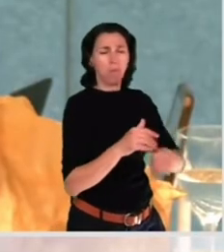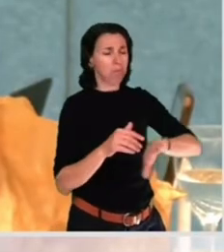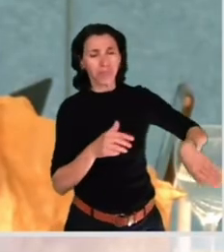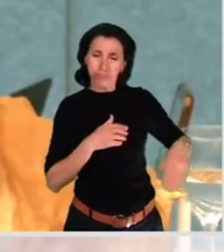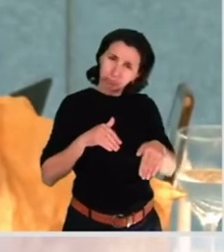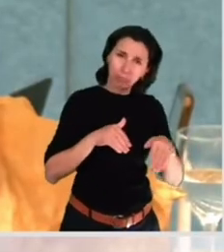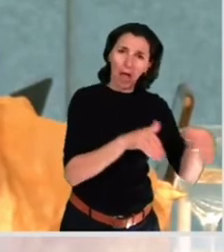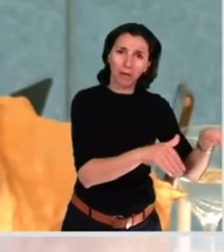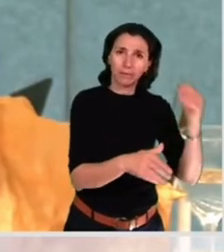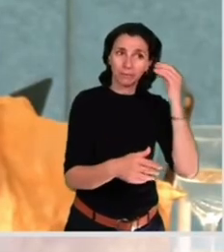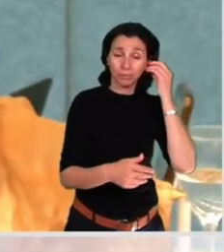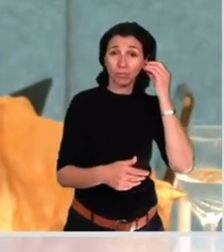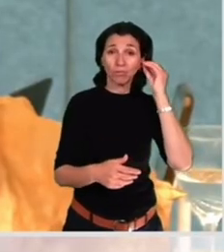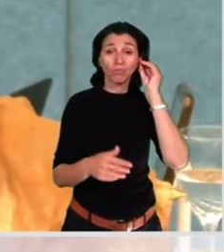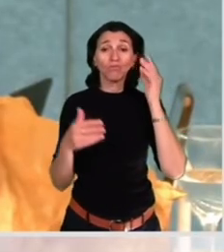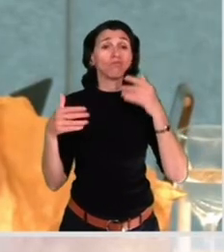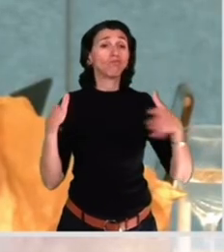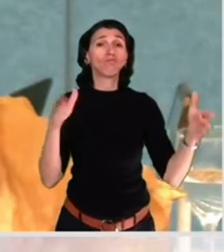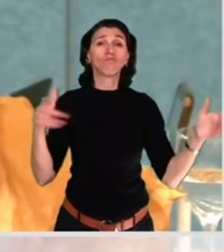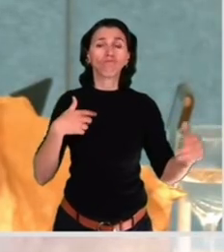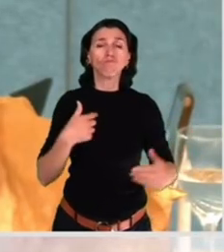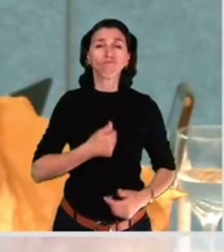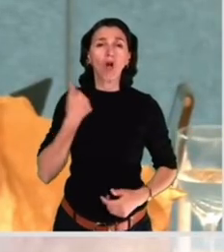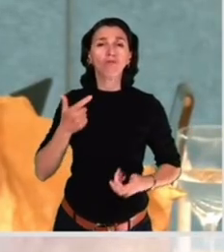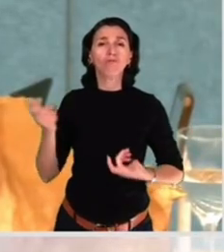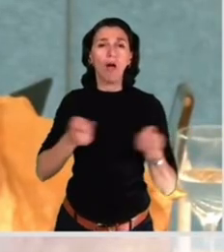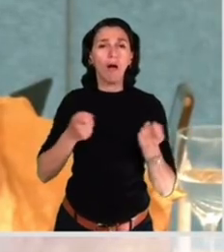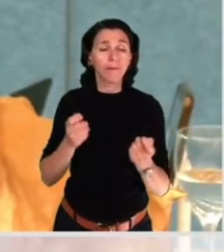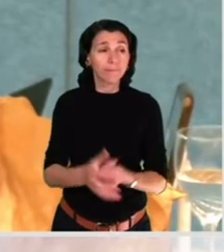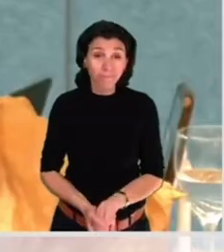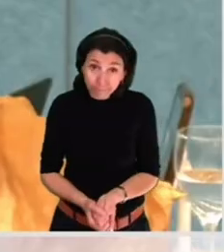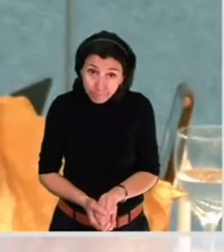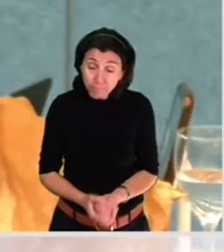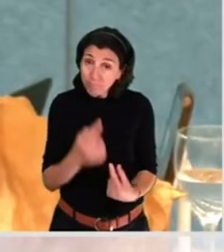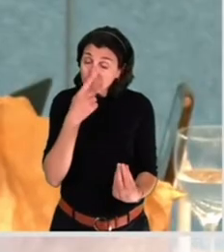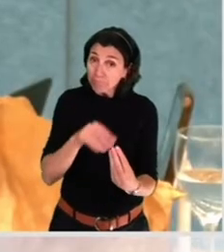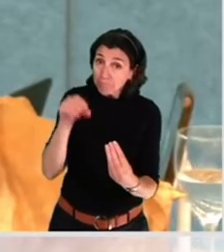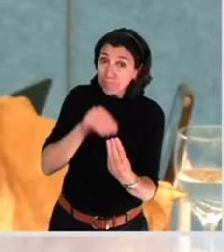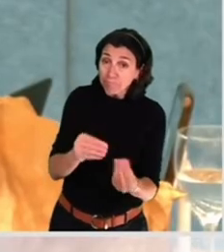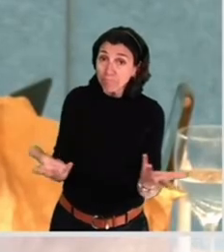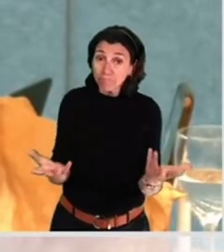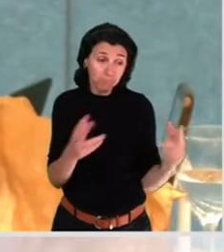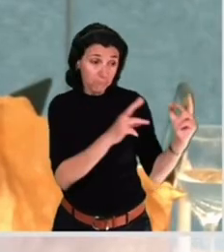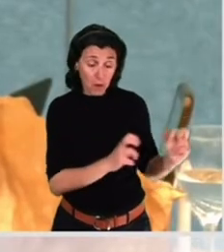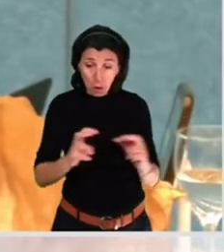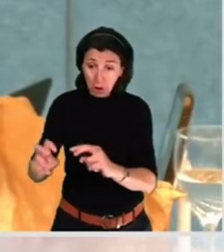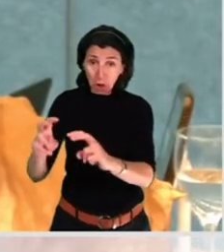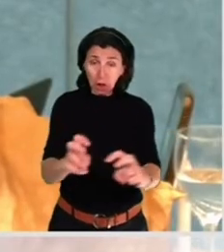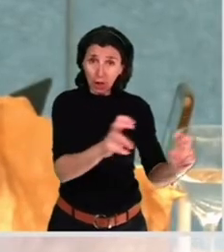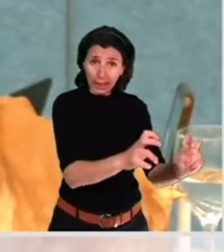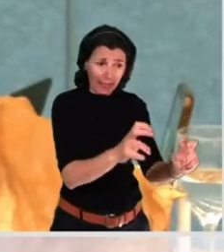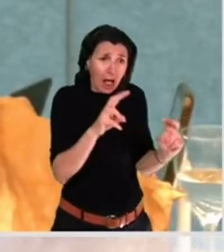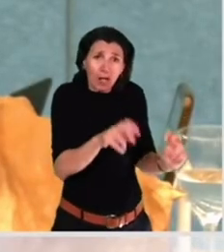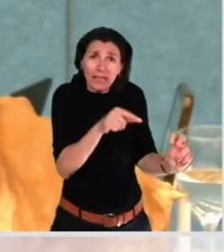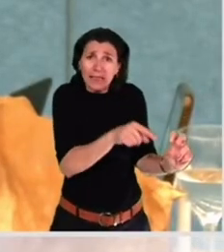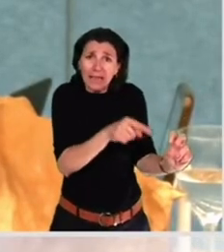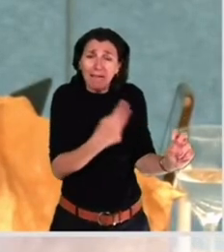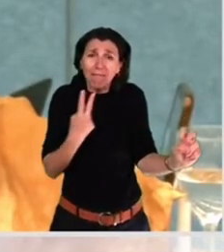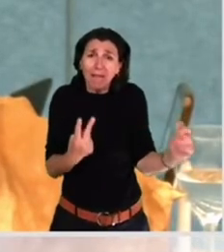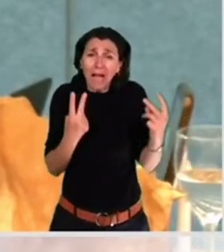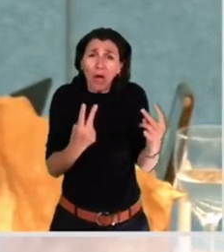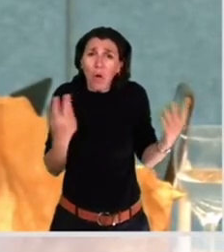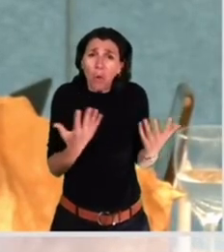Alors je m'interroge sur l'utilité de telles enquêtes auprès des habitants, puisqu'à la fin, le commissaire